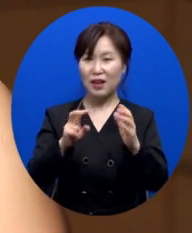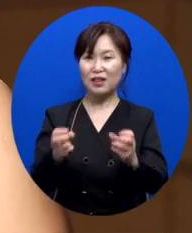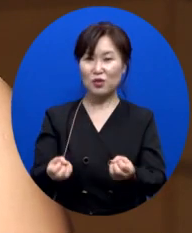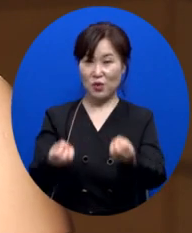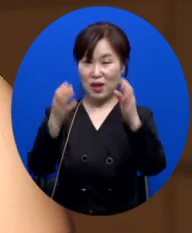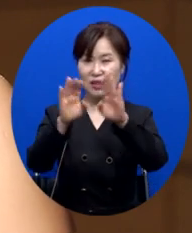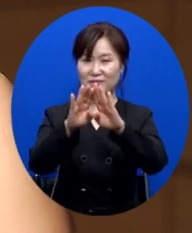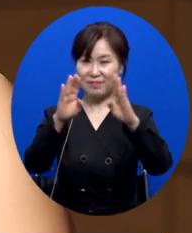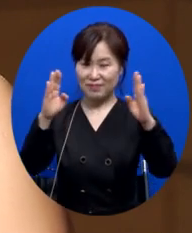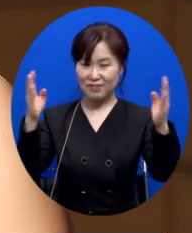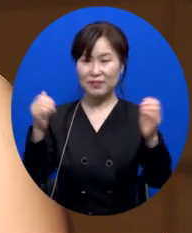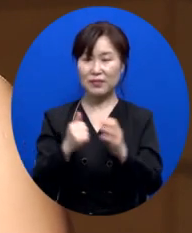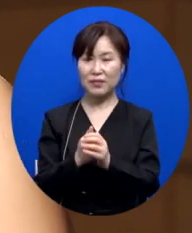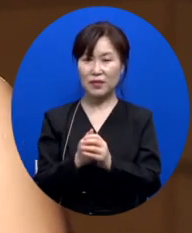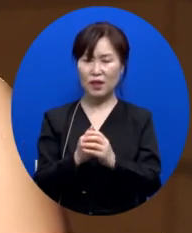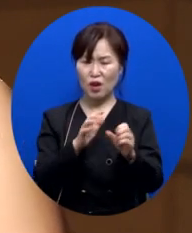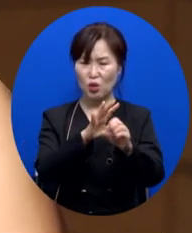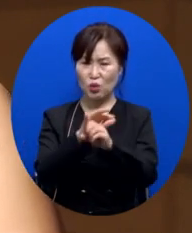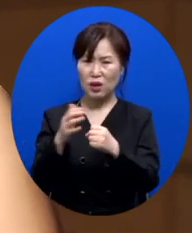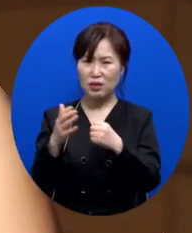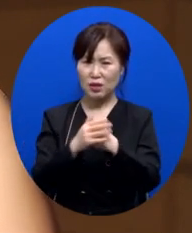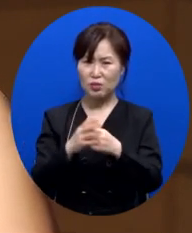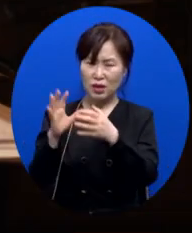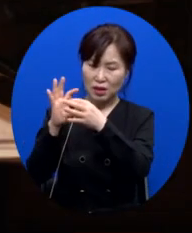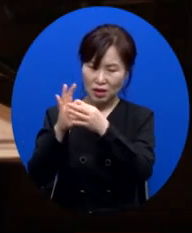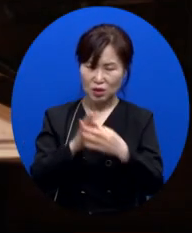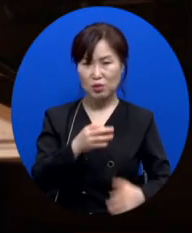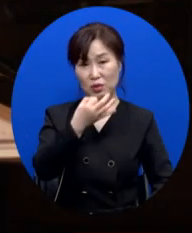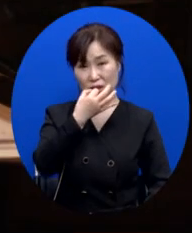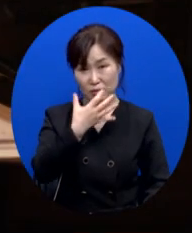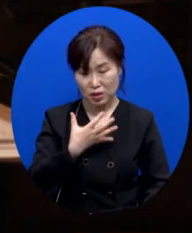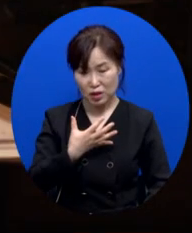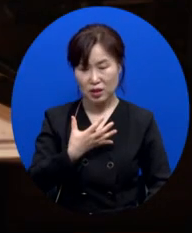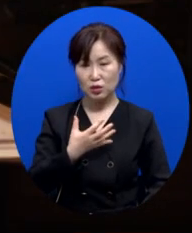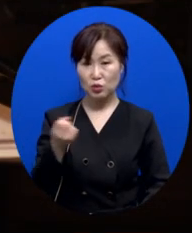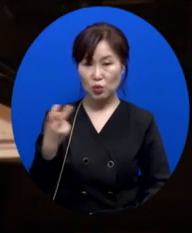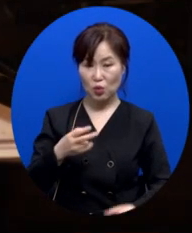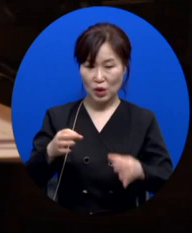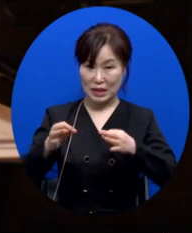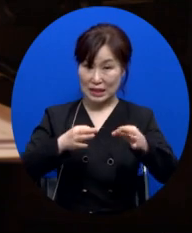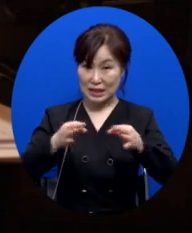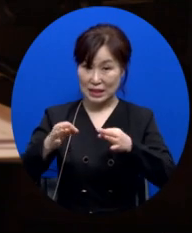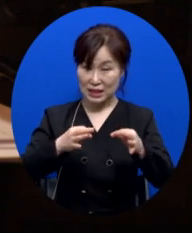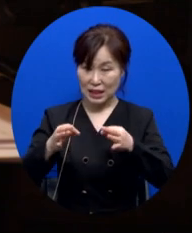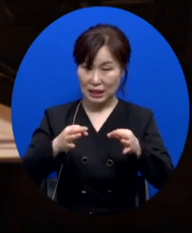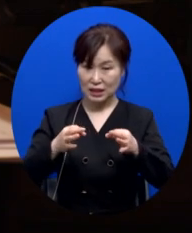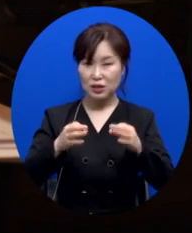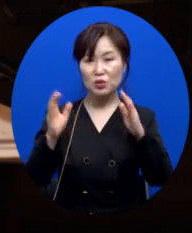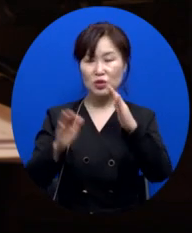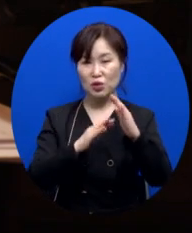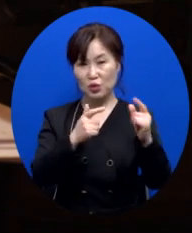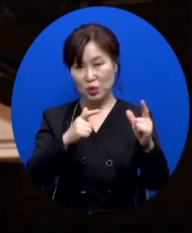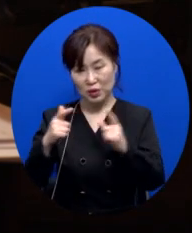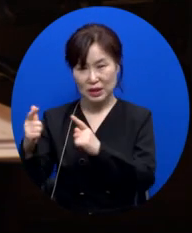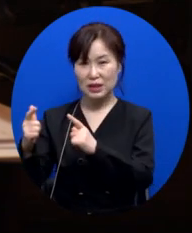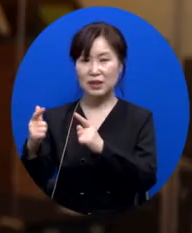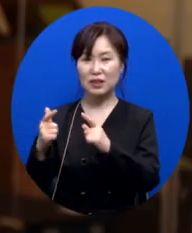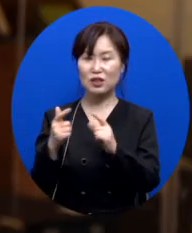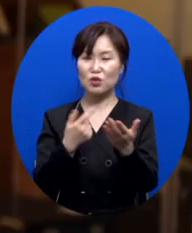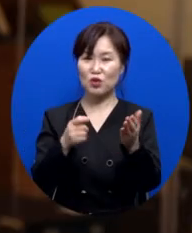장기간의 코로나 위기 속에 경제적으로 어려움을 겪고 있는 지역 상인들과 성도들을 위로하기 위해서